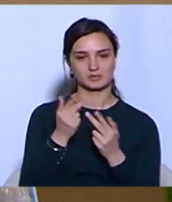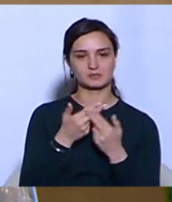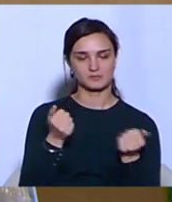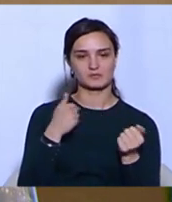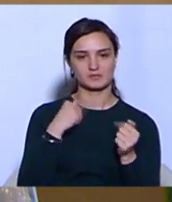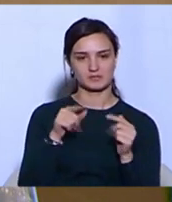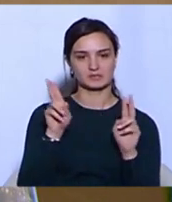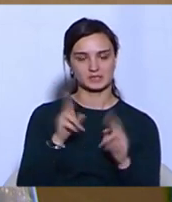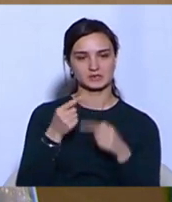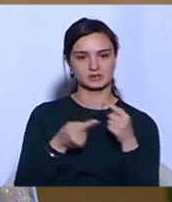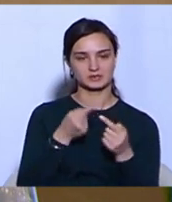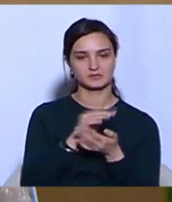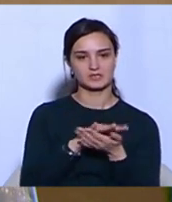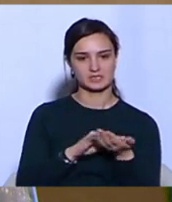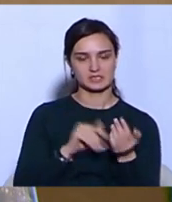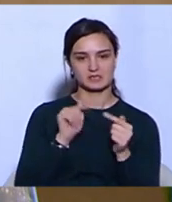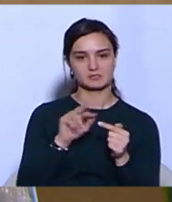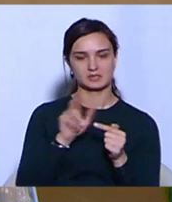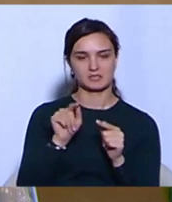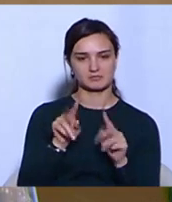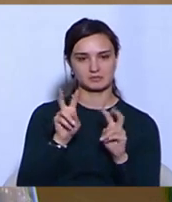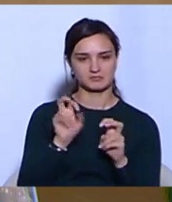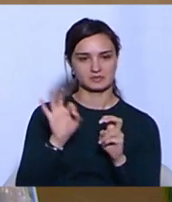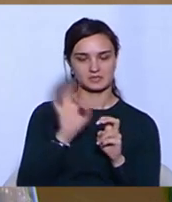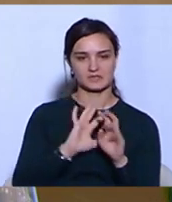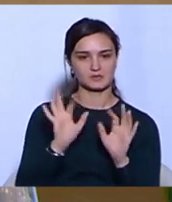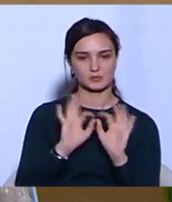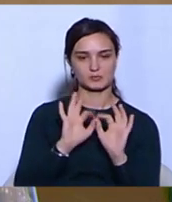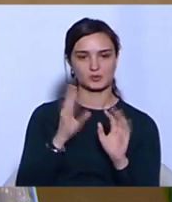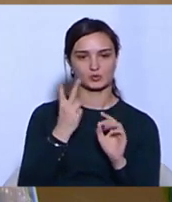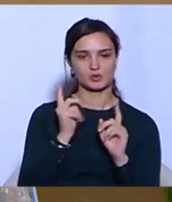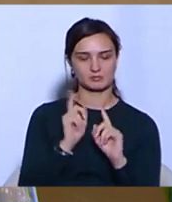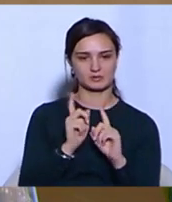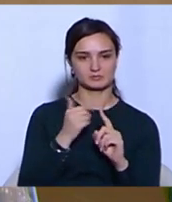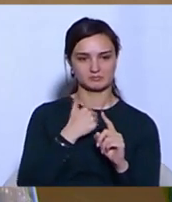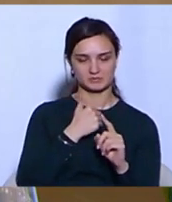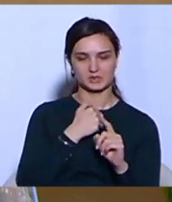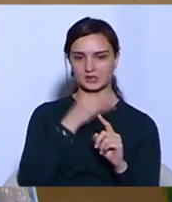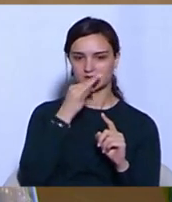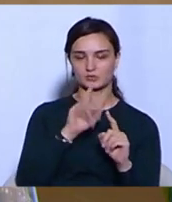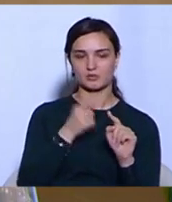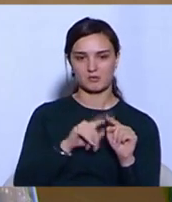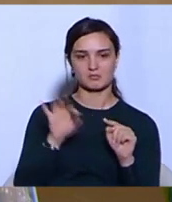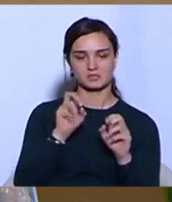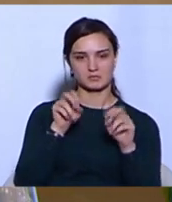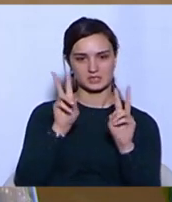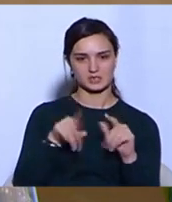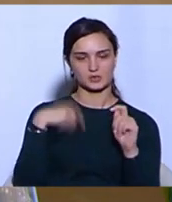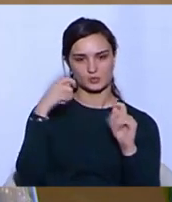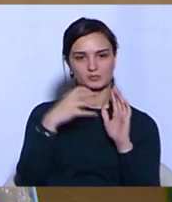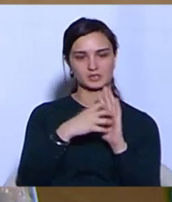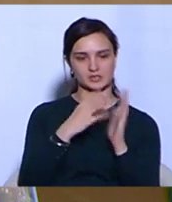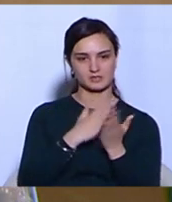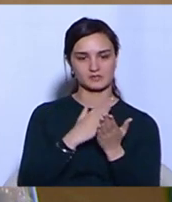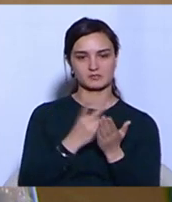უნდა, ჩვენ ამ ტრადიციას ვაგრძელებთ და ამ თემაზე ჩვენ არ საუბრობთ მხოლოდ 2 აპრილს, მე მითხა შეგახსენოთ, რომ ჩვენ ამისთვის სპეციალური რუბრიკაც